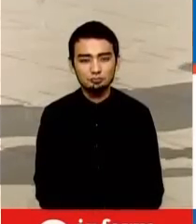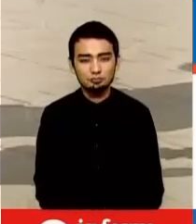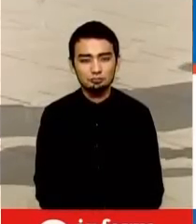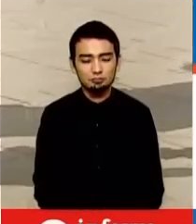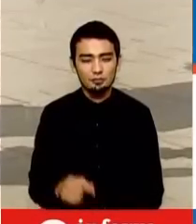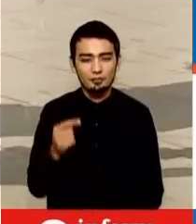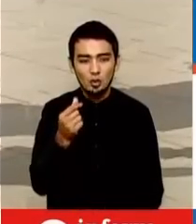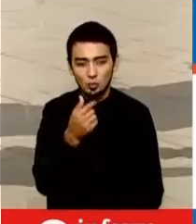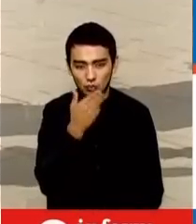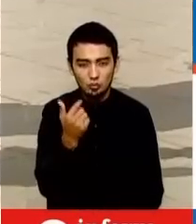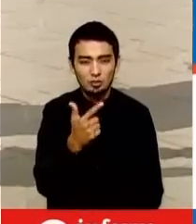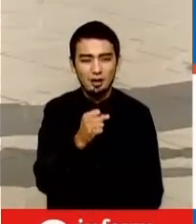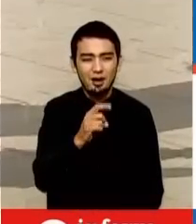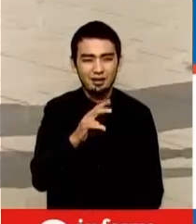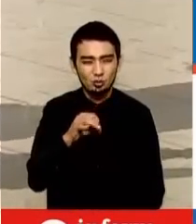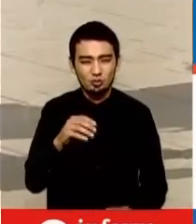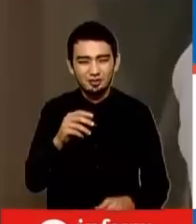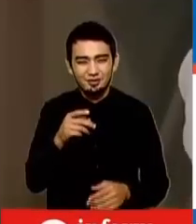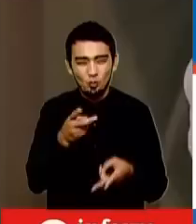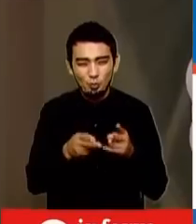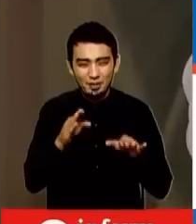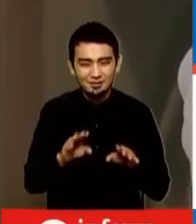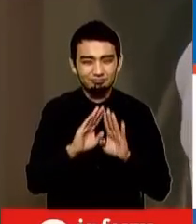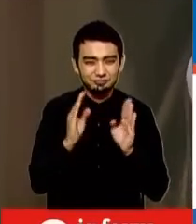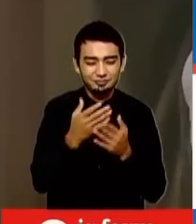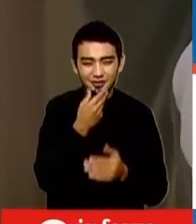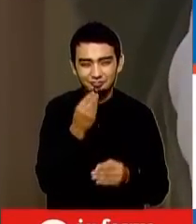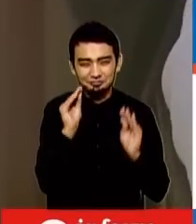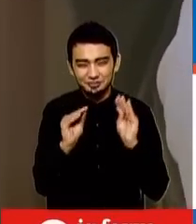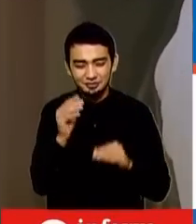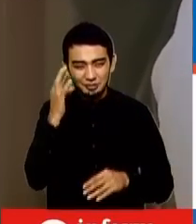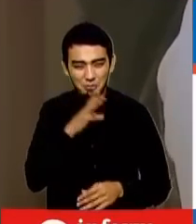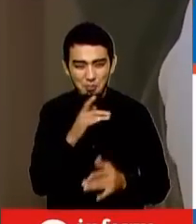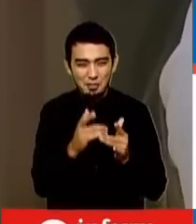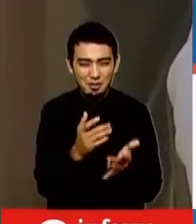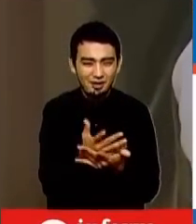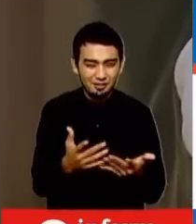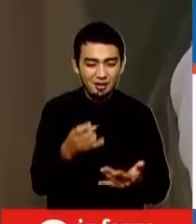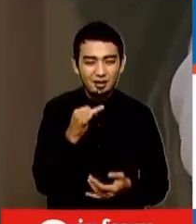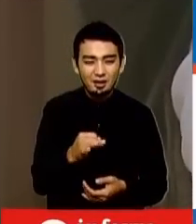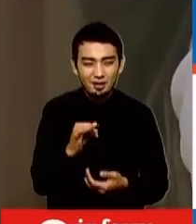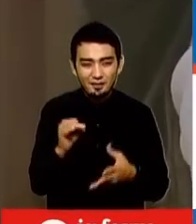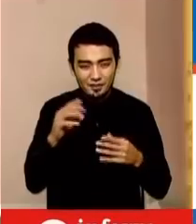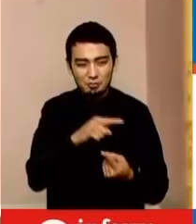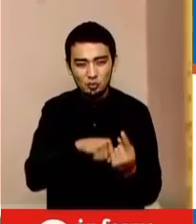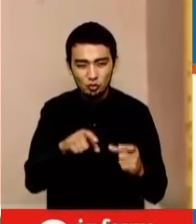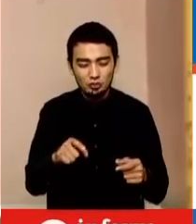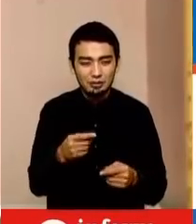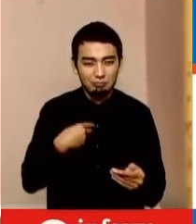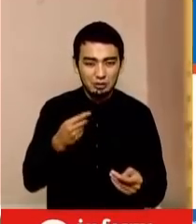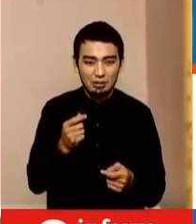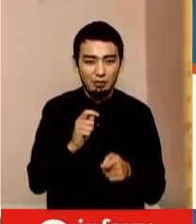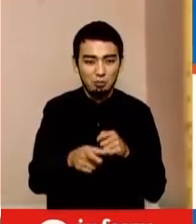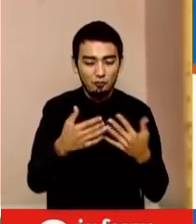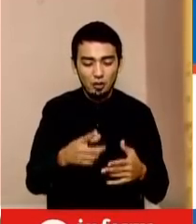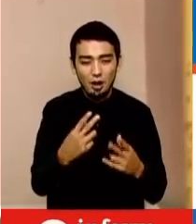Ни денег, ни гарнитуров. Жители Шымкента жалуются на компанию по изготовлению мебели. Люди говорят, отдали предпринимателю деньги, но обещанные